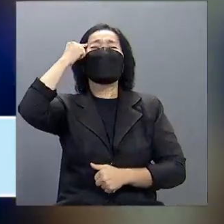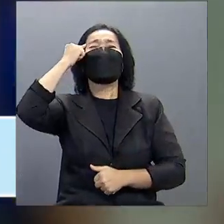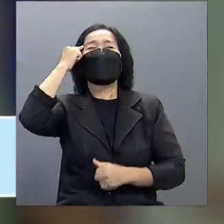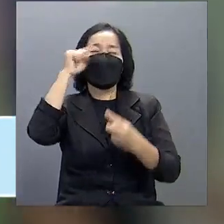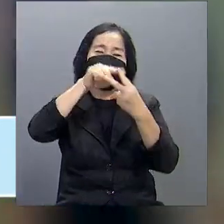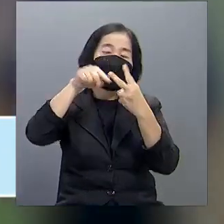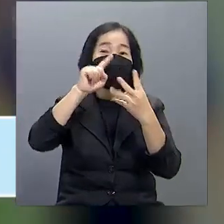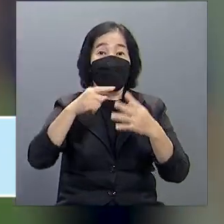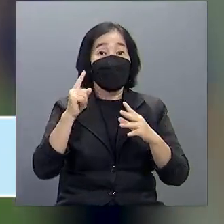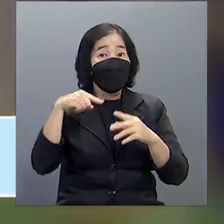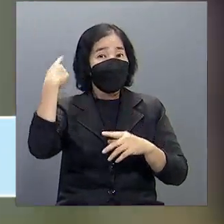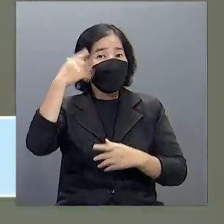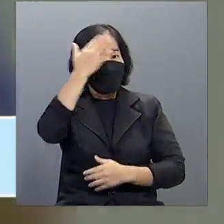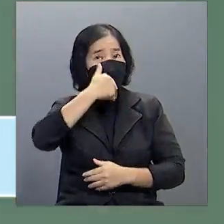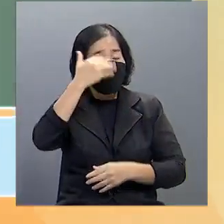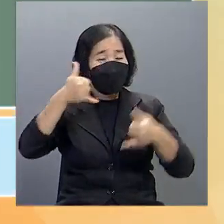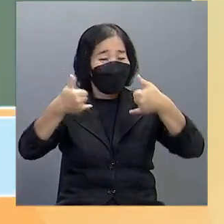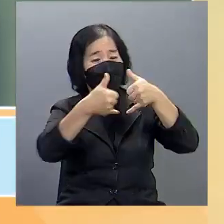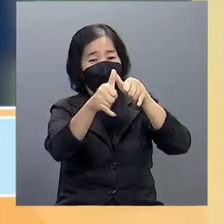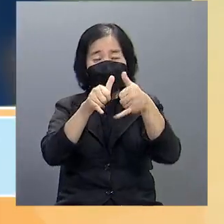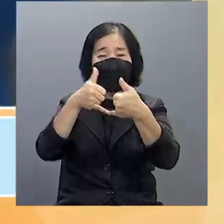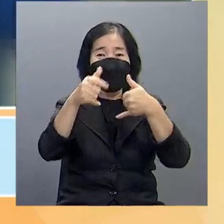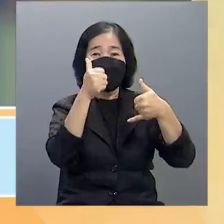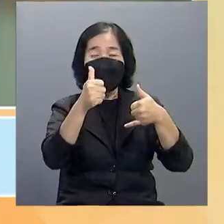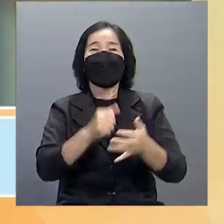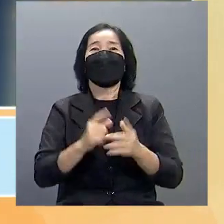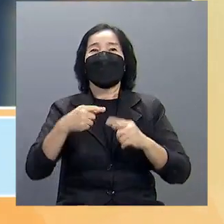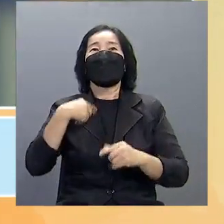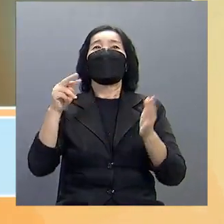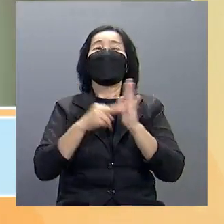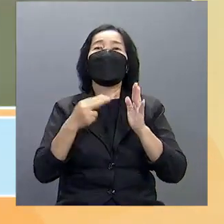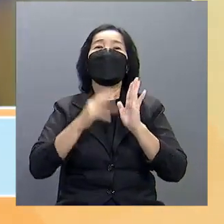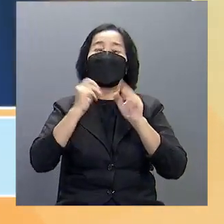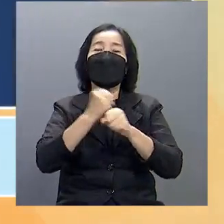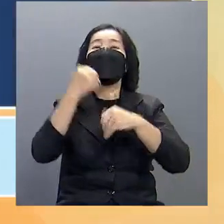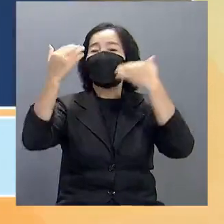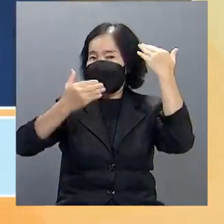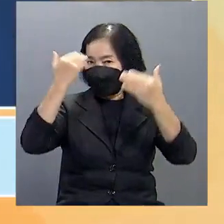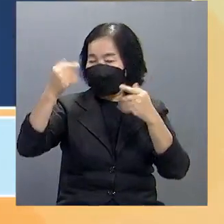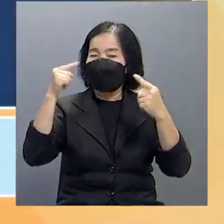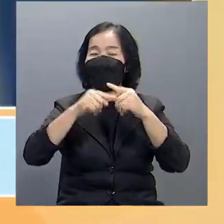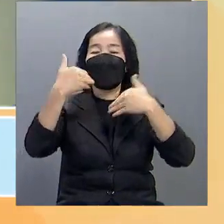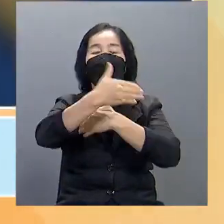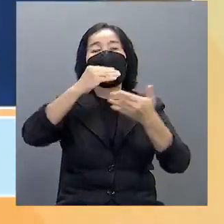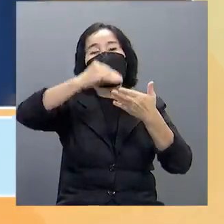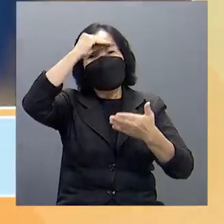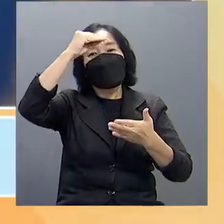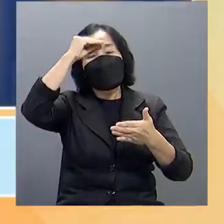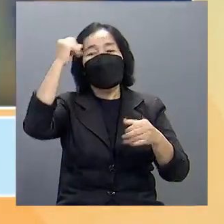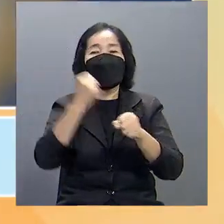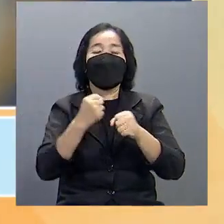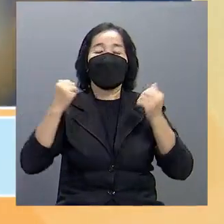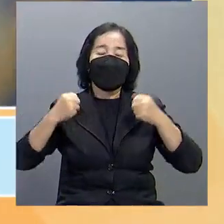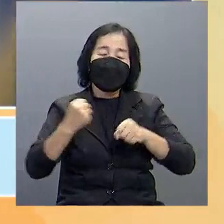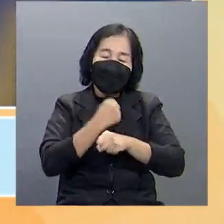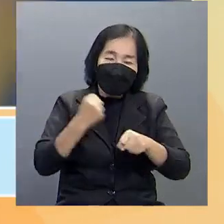มก็น่ารักนะคะเนี่ยก็ถือว่าน้องๆหนูๆทำกิจกรรมในห้องเรียนเป็นการรีแลกซ์เขาบอกว่ามันเป็นการเรียนแบบเอนเตอร์